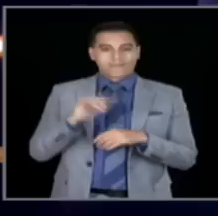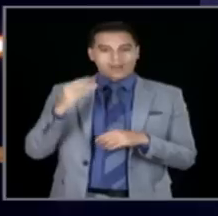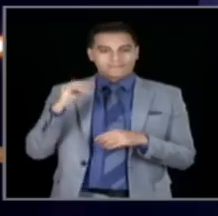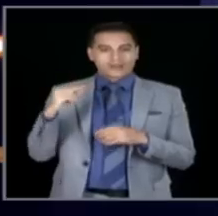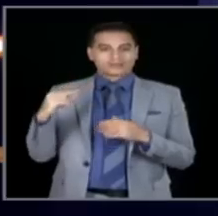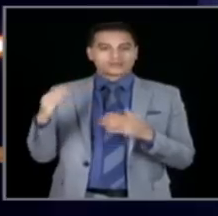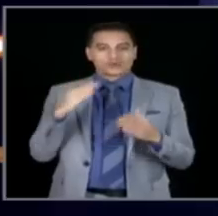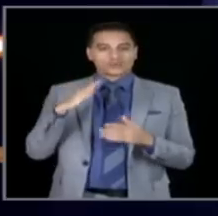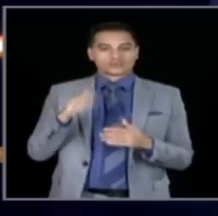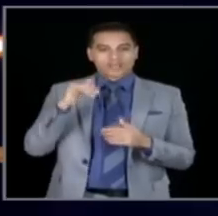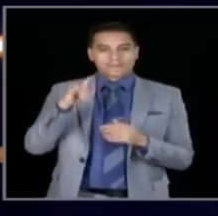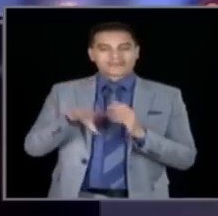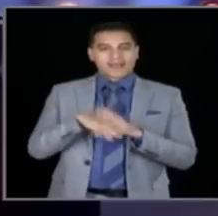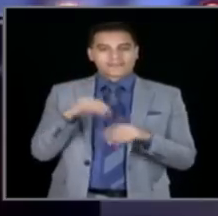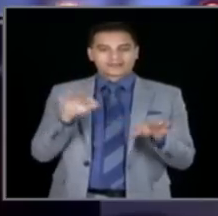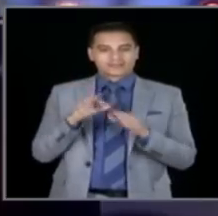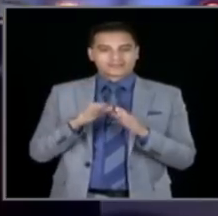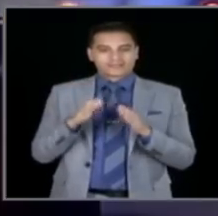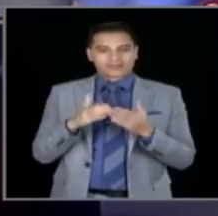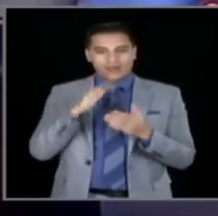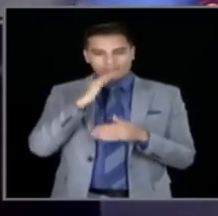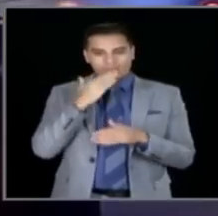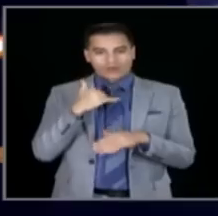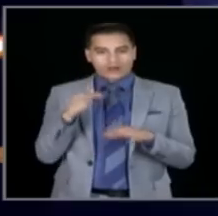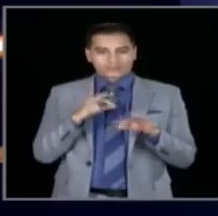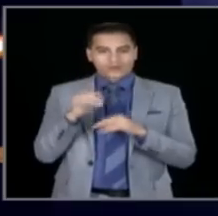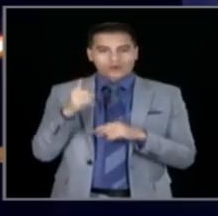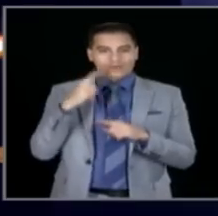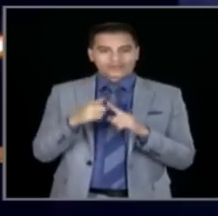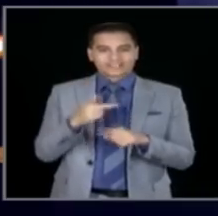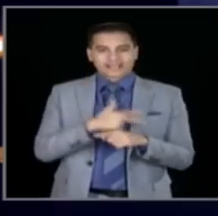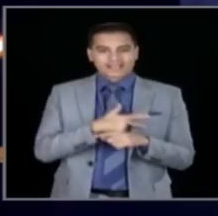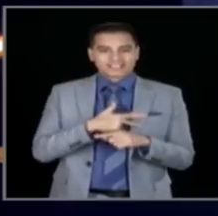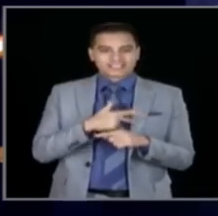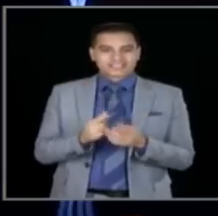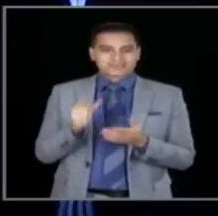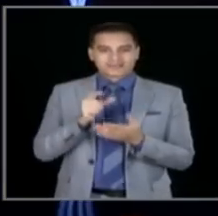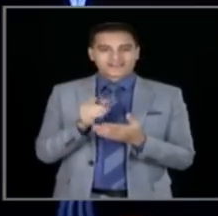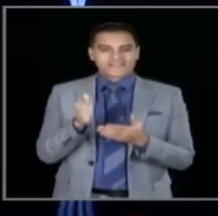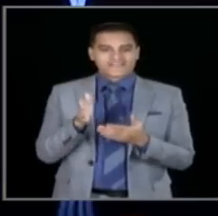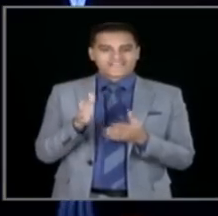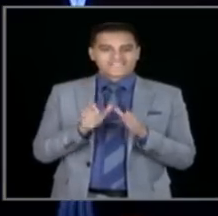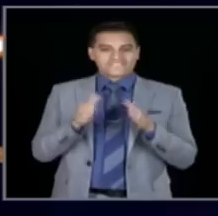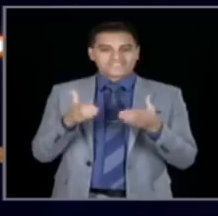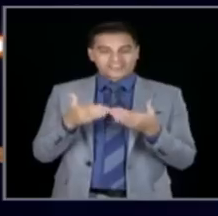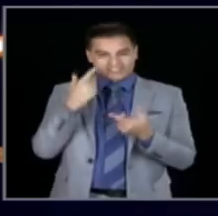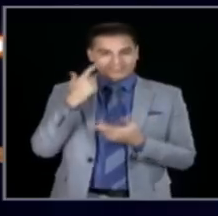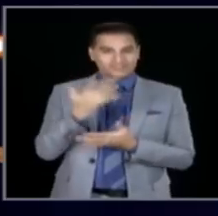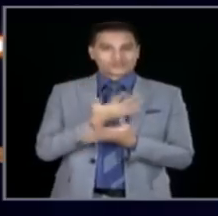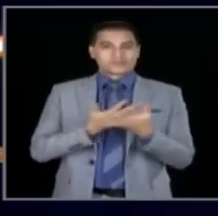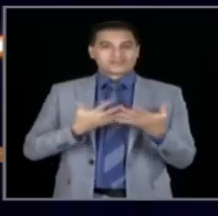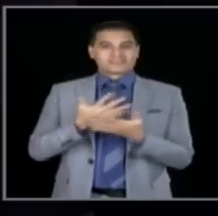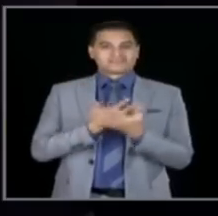حسام، طبعا انت اللي كونت الفريق. الحمد لله، يعني ده فضل وانت ربنا. اللي سميت الفريق. ايوه. شايفين الديمقراطية.